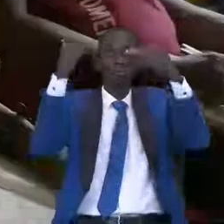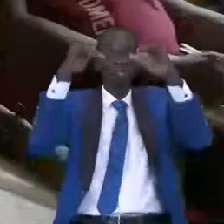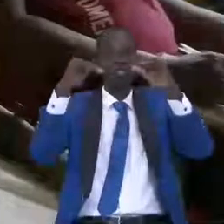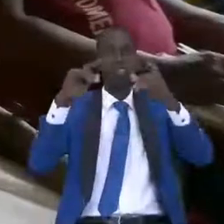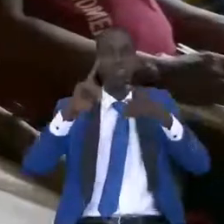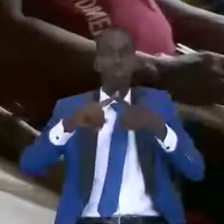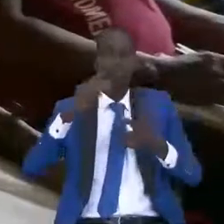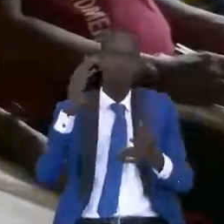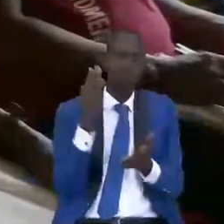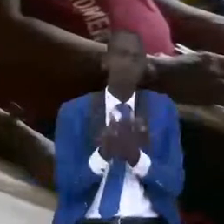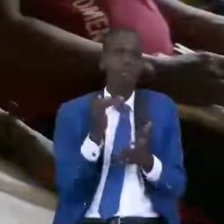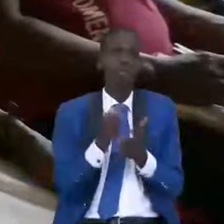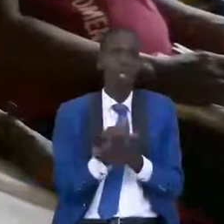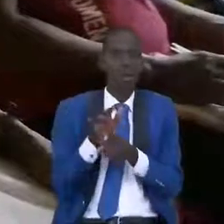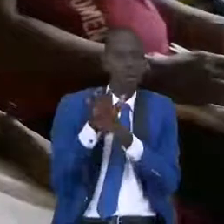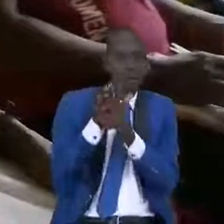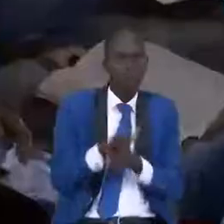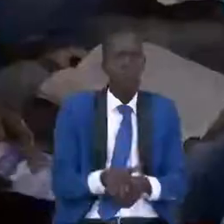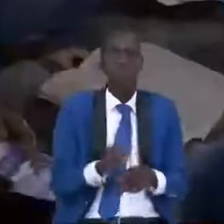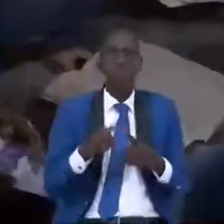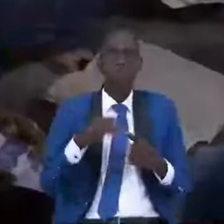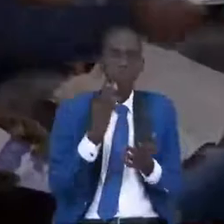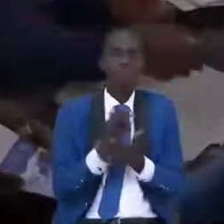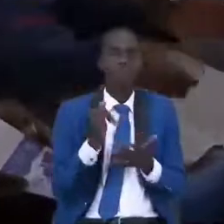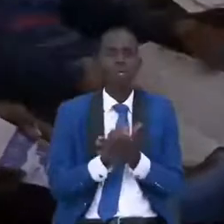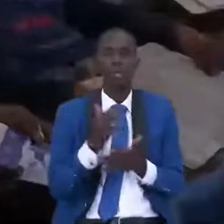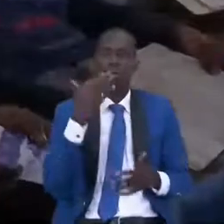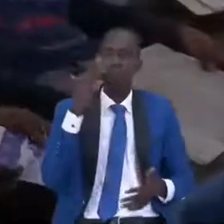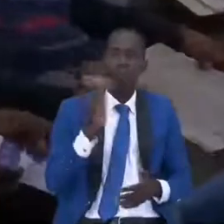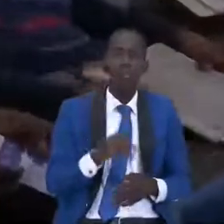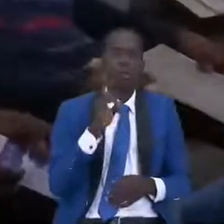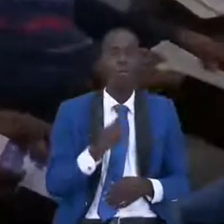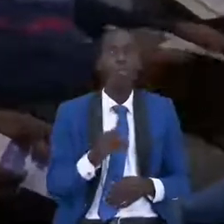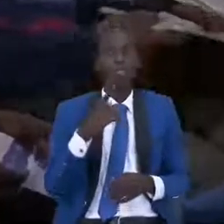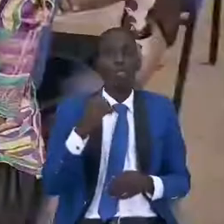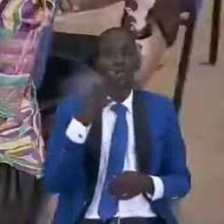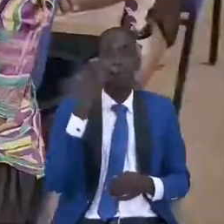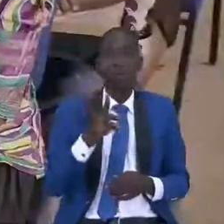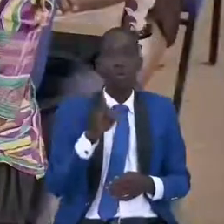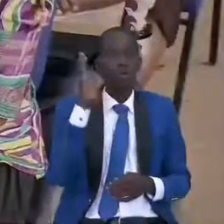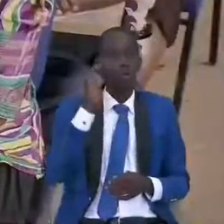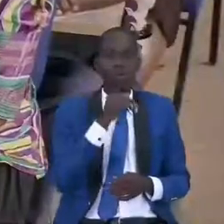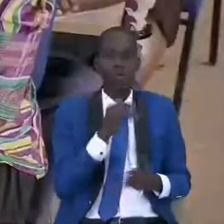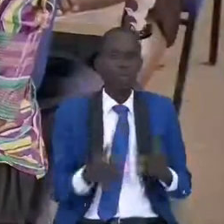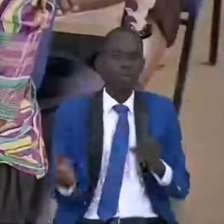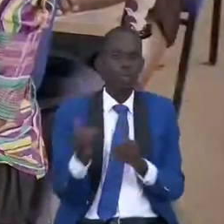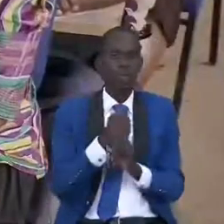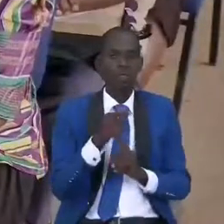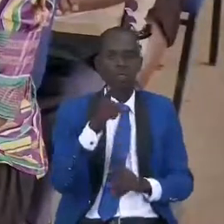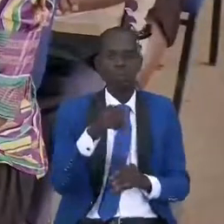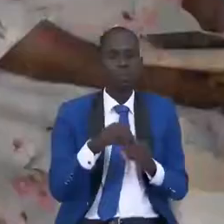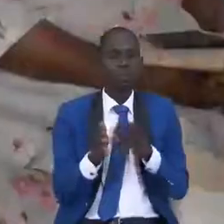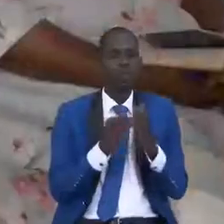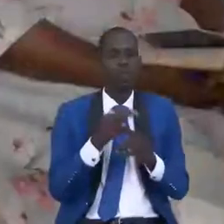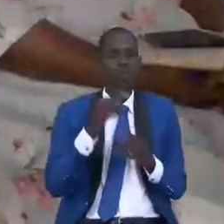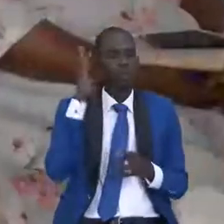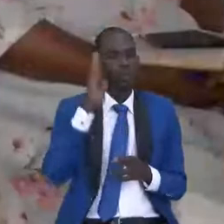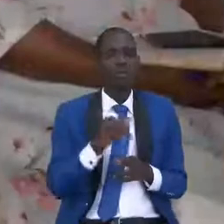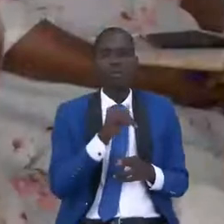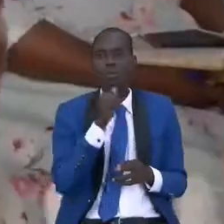oppresseur, ce malfaiteur. Il ne va pas t'avoir. Il ne va pas te